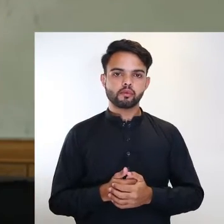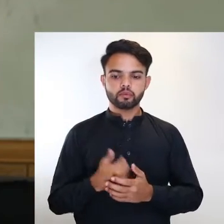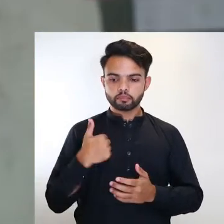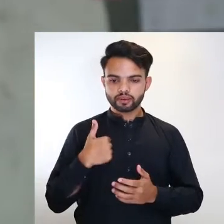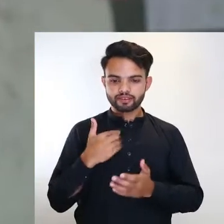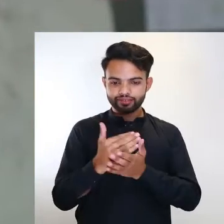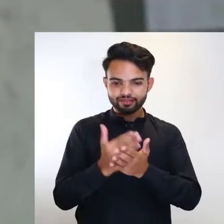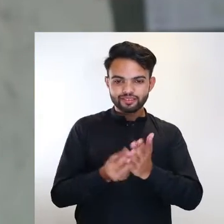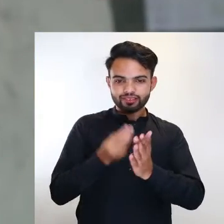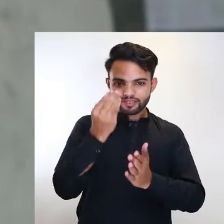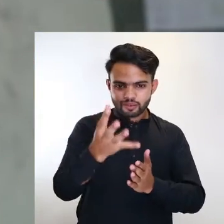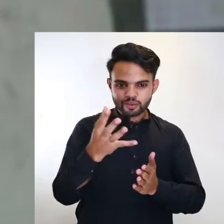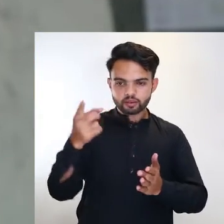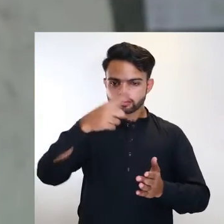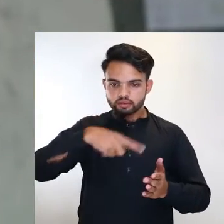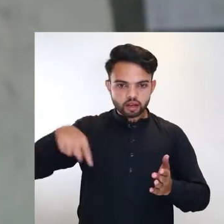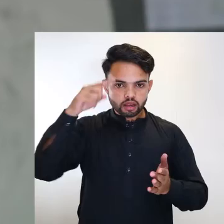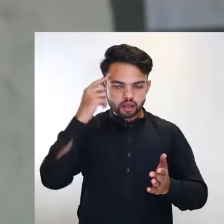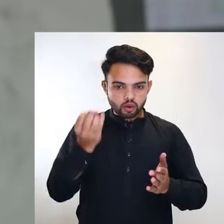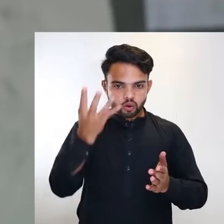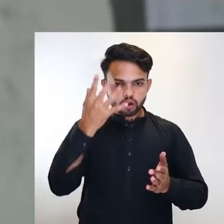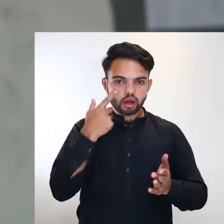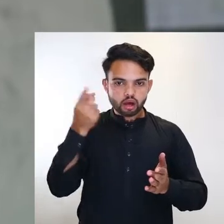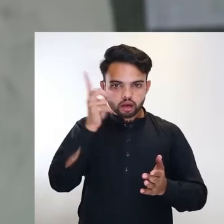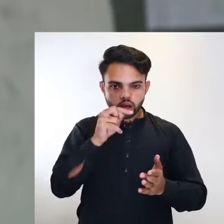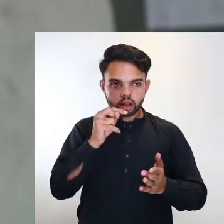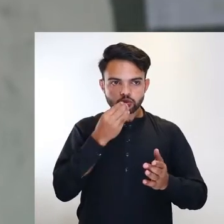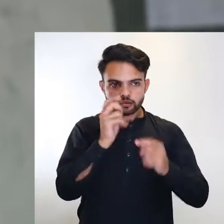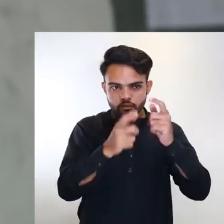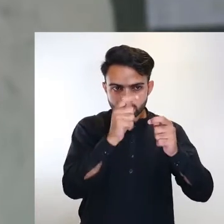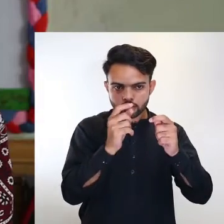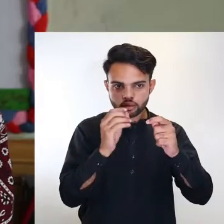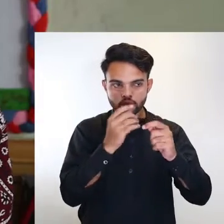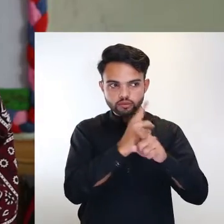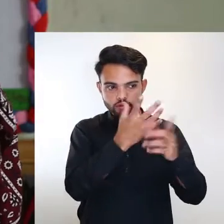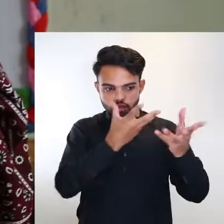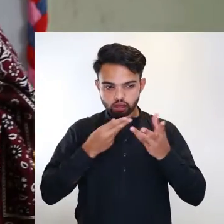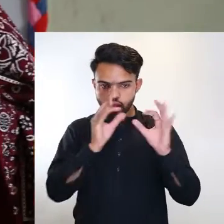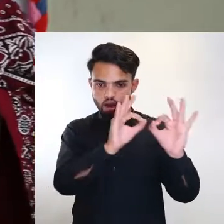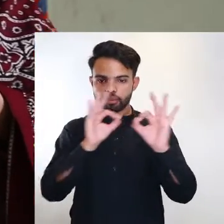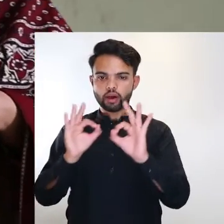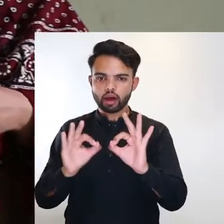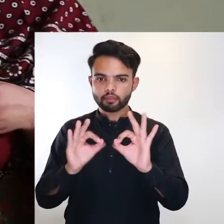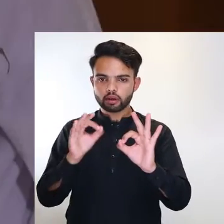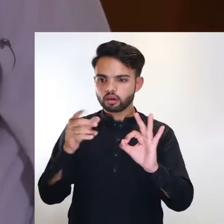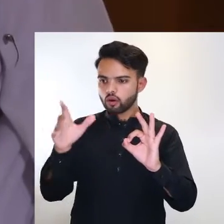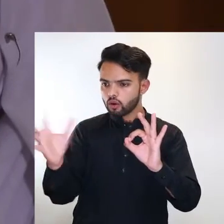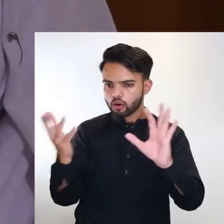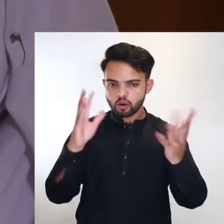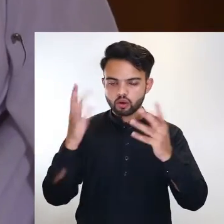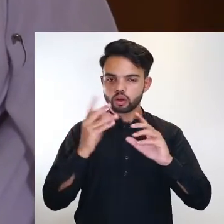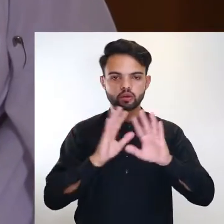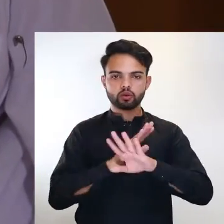को मिसअंडरस्टैंड करके सही तरह चीज़ें नहीं ला पाती, तो इसका मतलब ये है कि मैंने अपना मैसेज